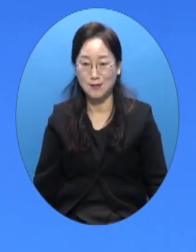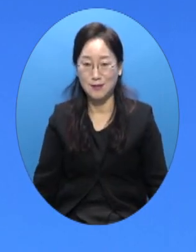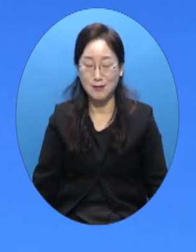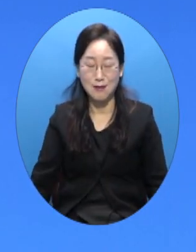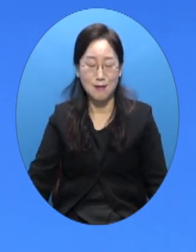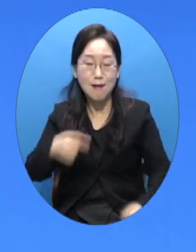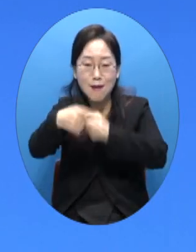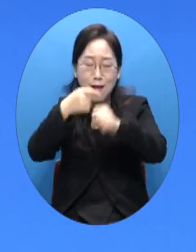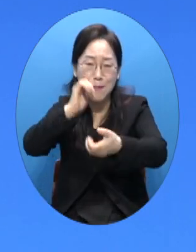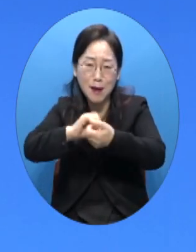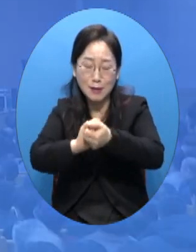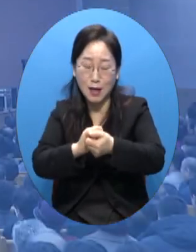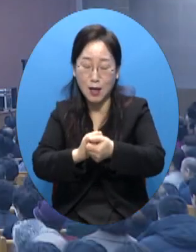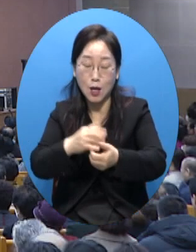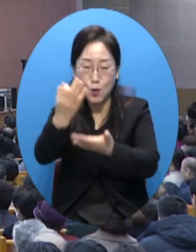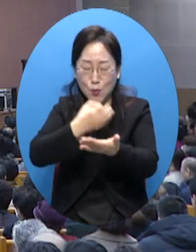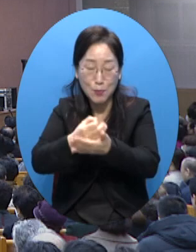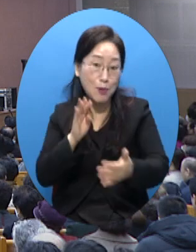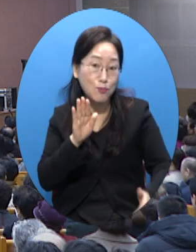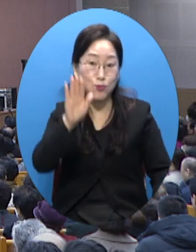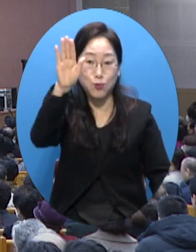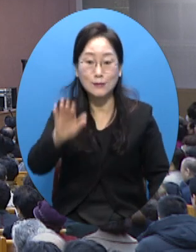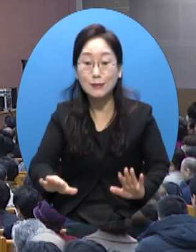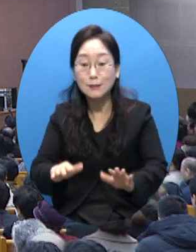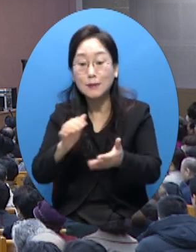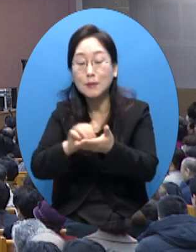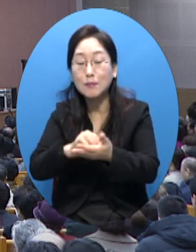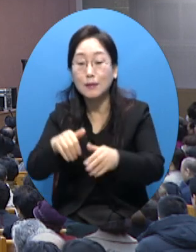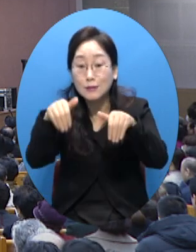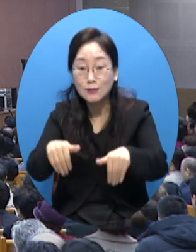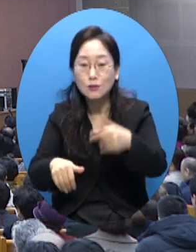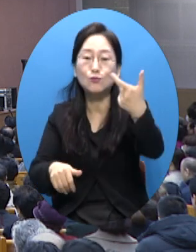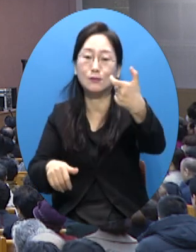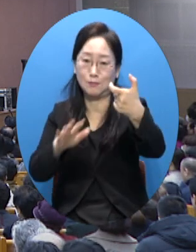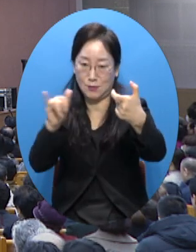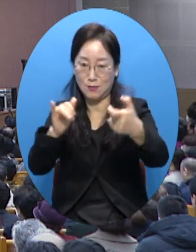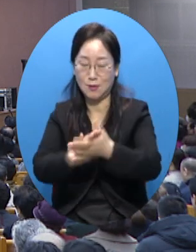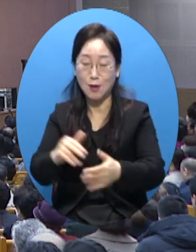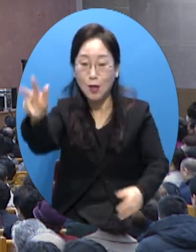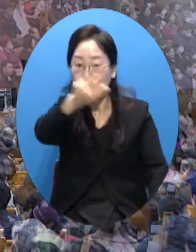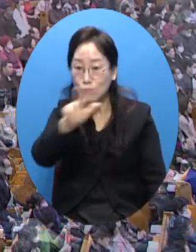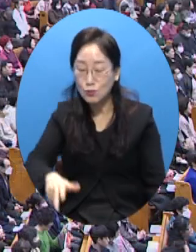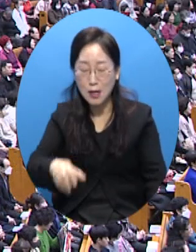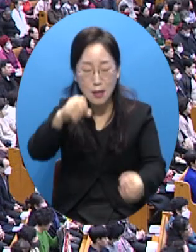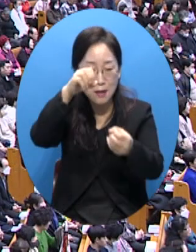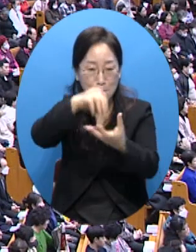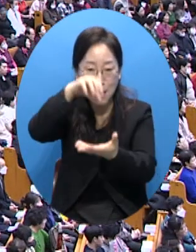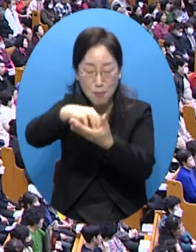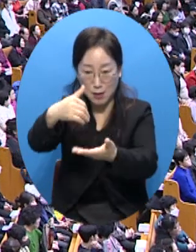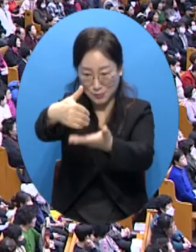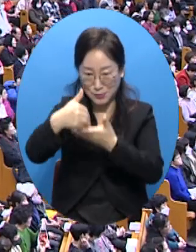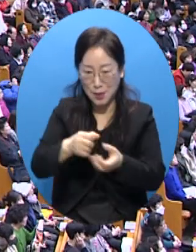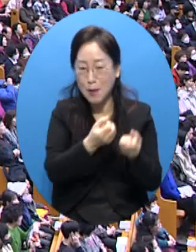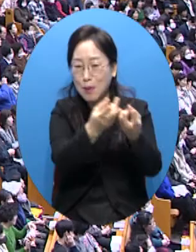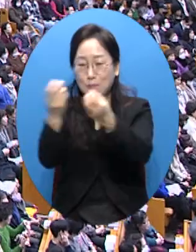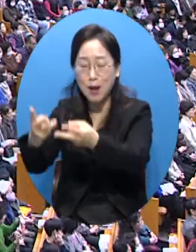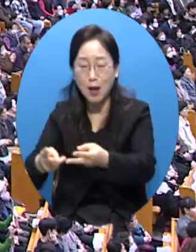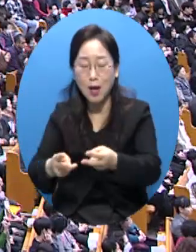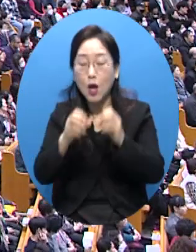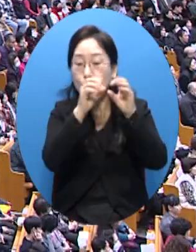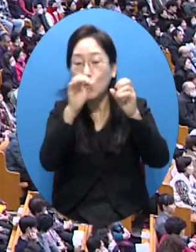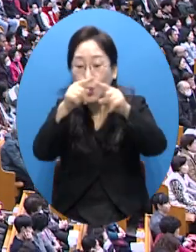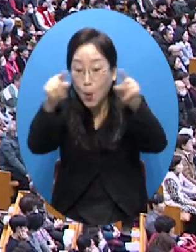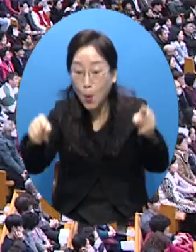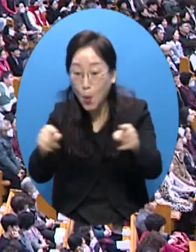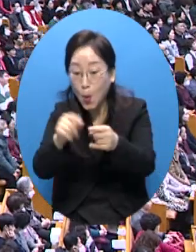매년 며칠이 상승하여 현재는 60여명의 직원과 함께 일하고 있는데요 전국에 빵을 보내면서 전도지가 함께 넣어 보내는